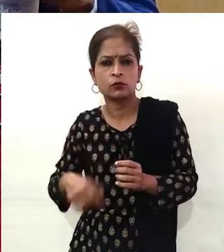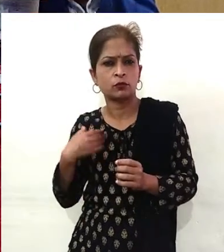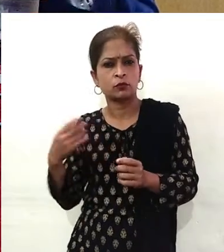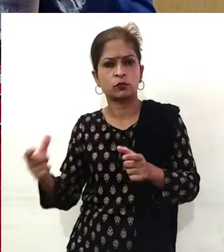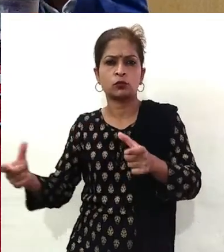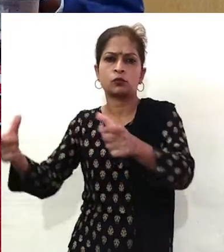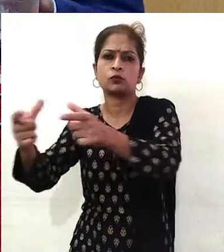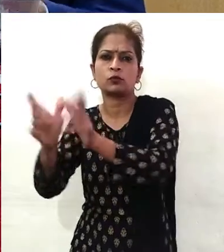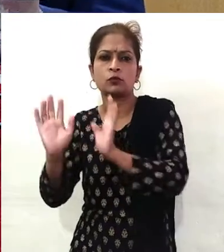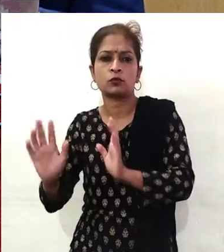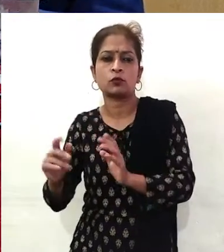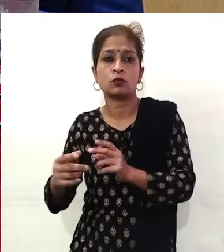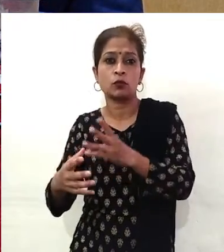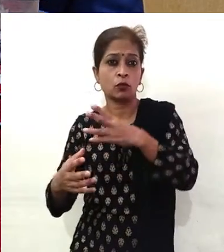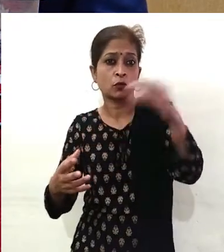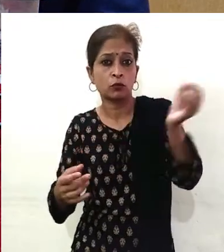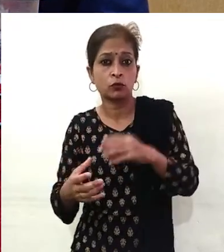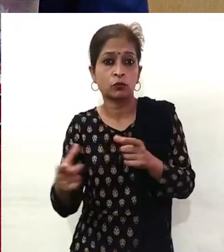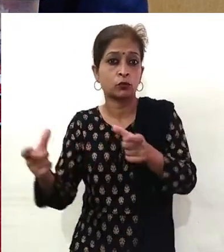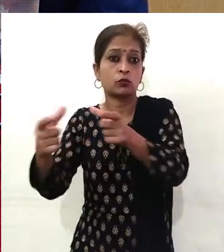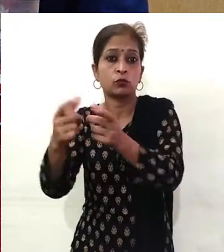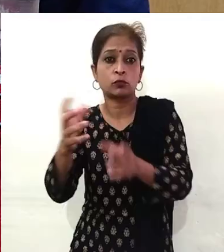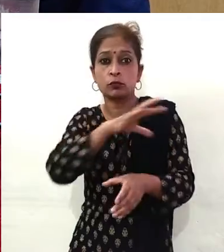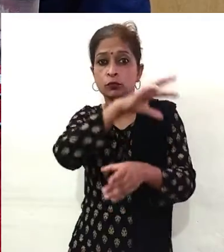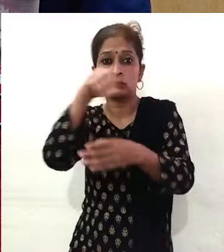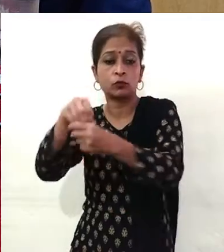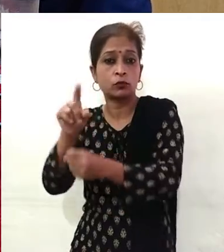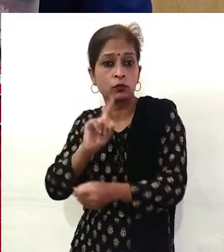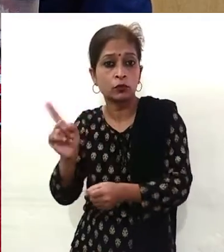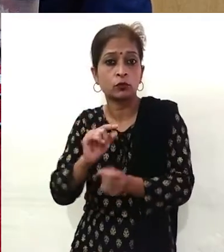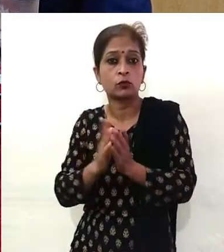के लोगों को उनके दर्शन नहीं करवाते हैं,